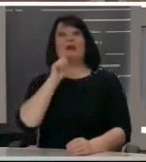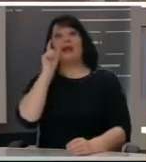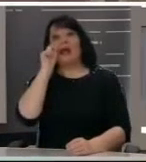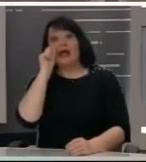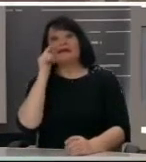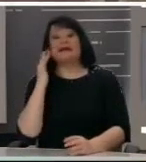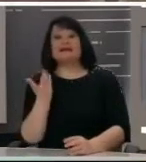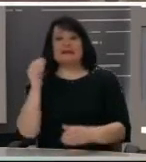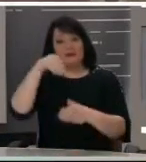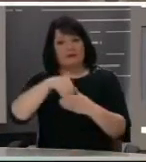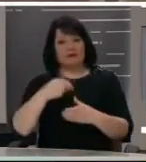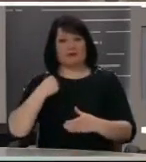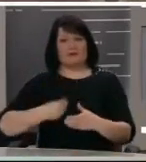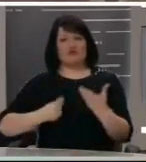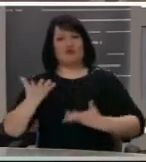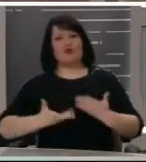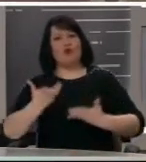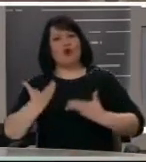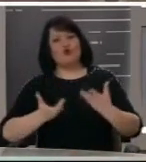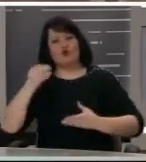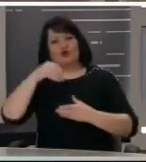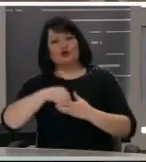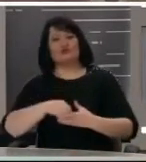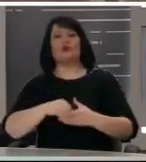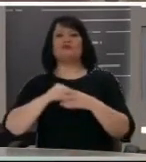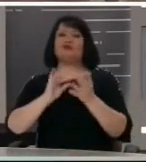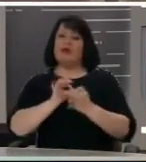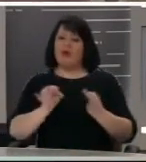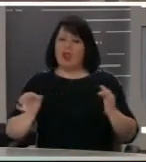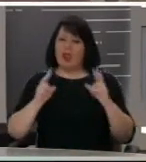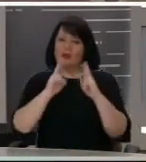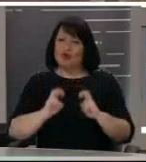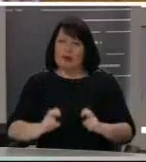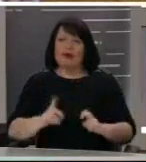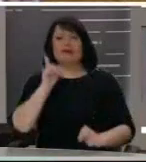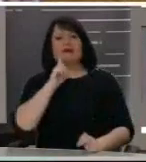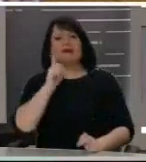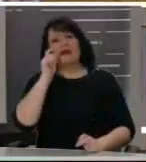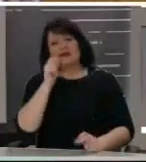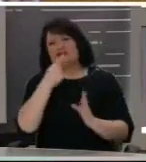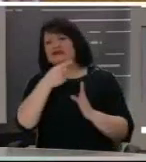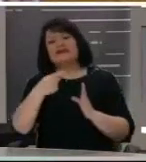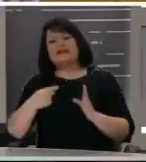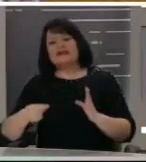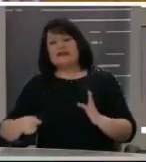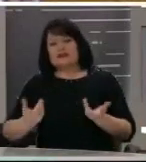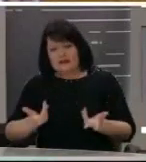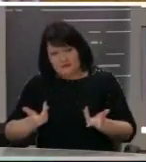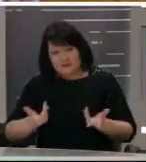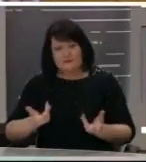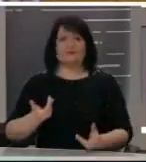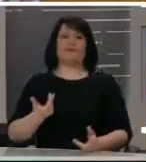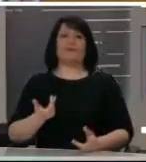στους δημόσιους προϋπολογισμούς, στην ανάλυση δηλαδή κατά φύλο του προϋπολογισμού,